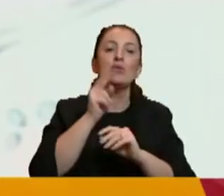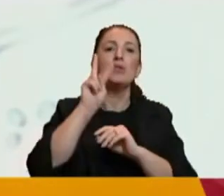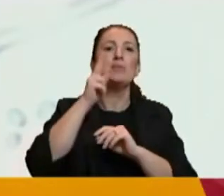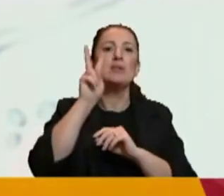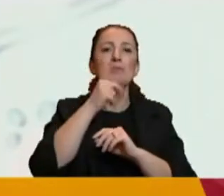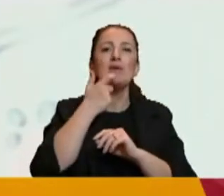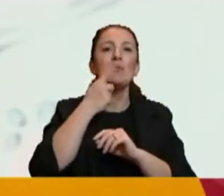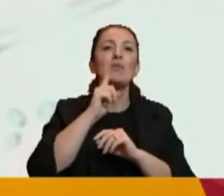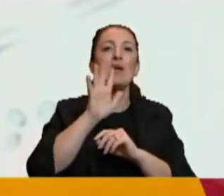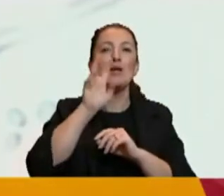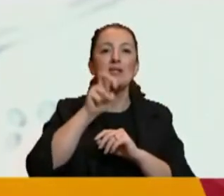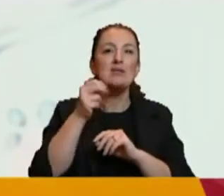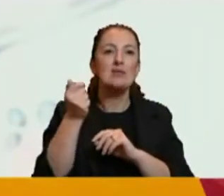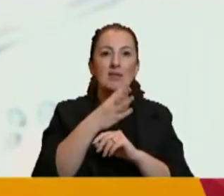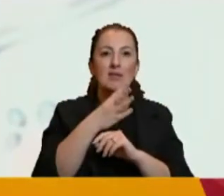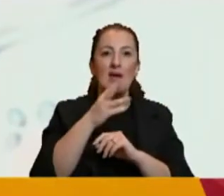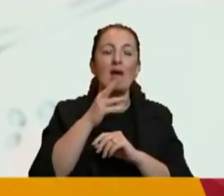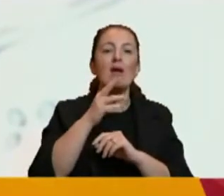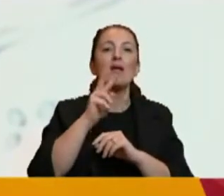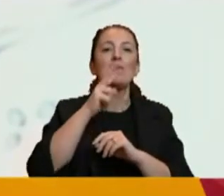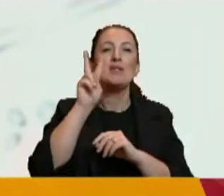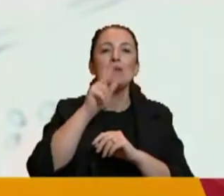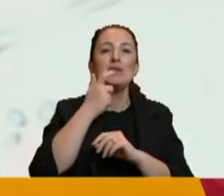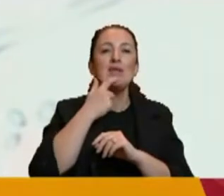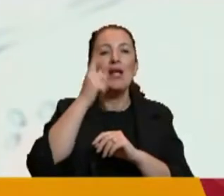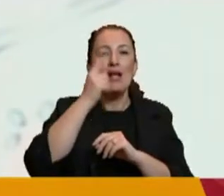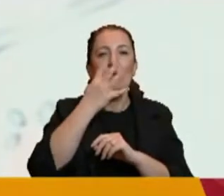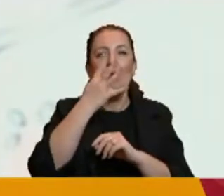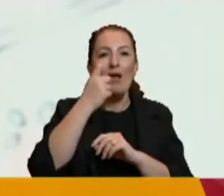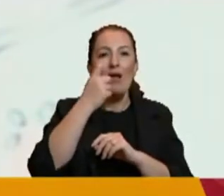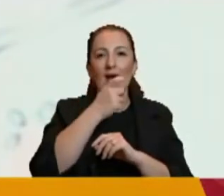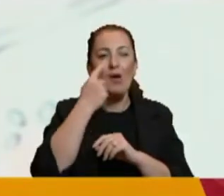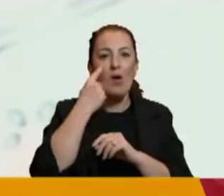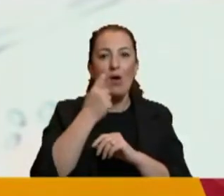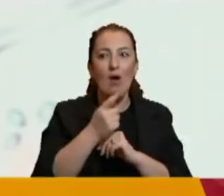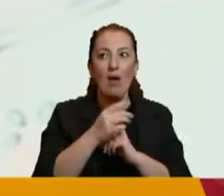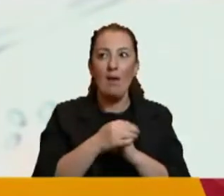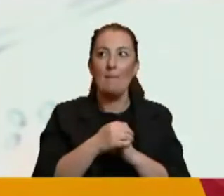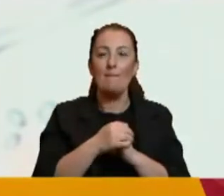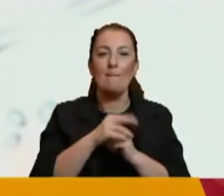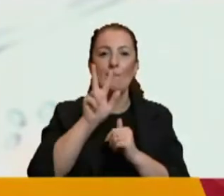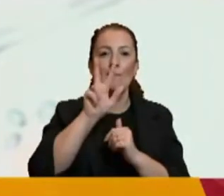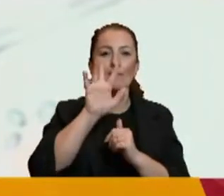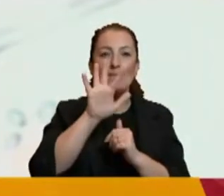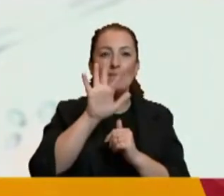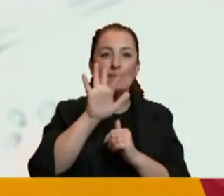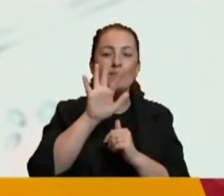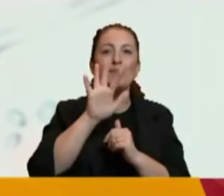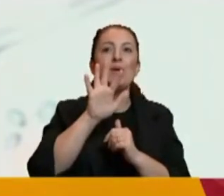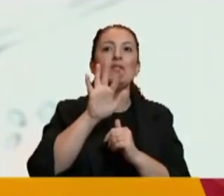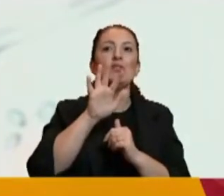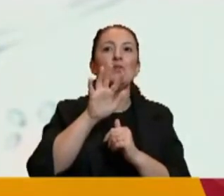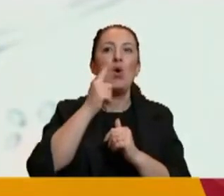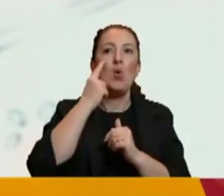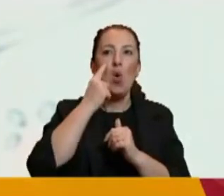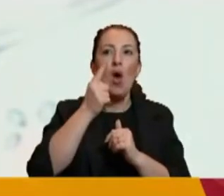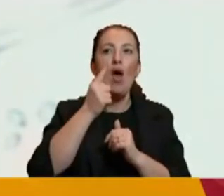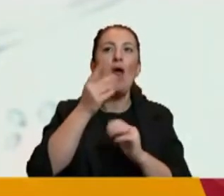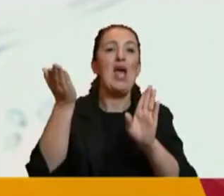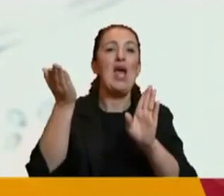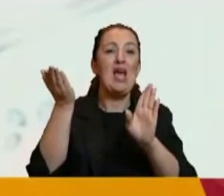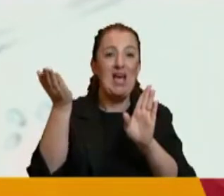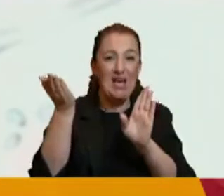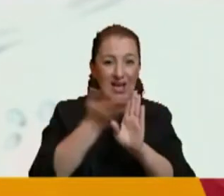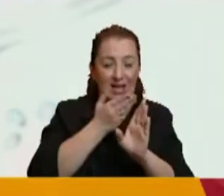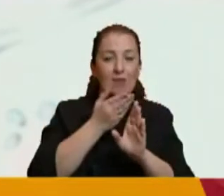yılında 158 adet 2020 yılın ilk 4 ayında ise 35 yapılır yıkımı gerçekleştirildi